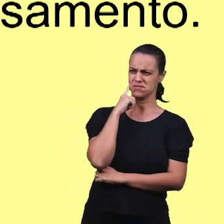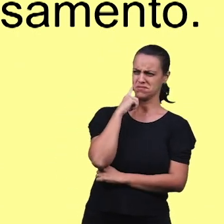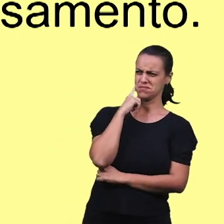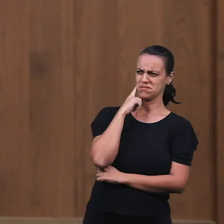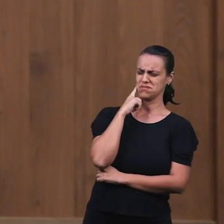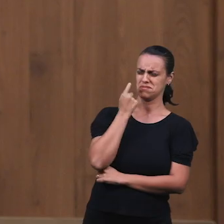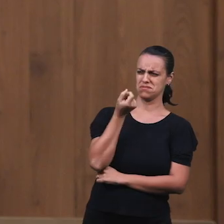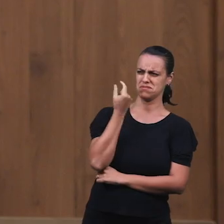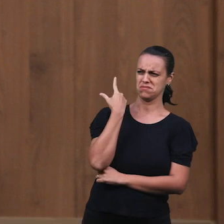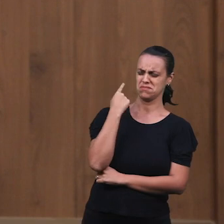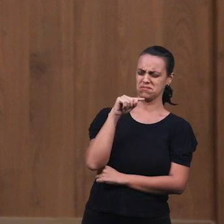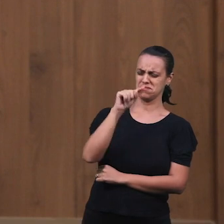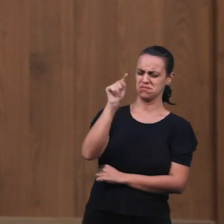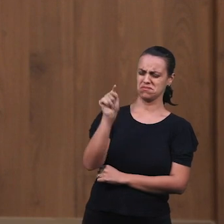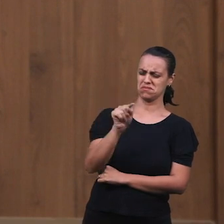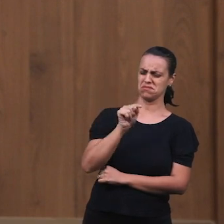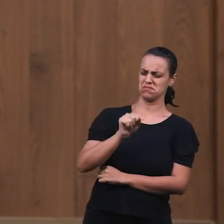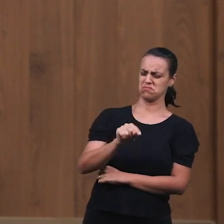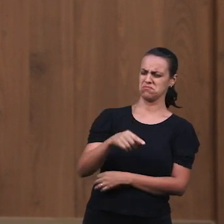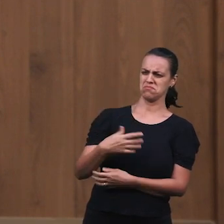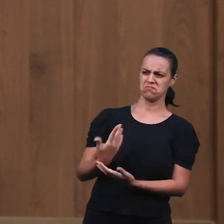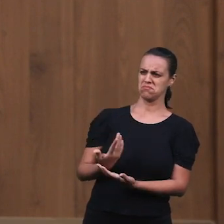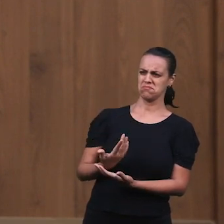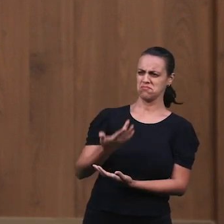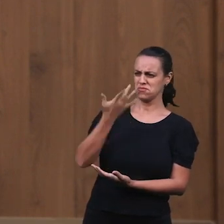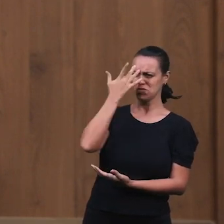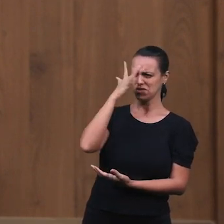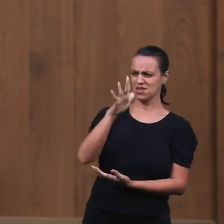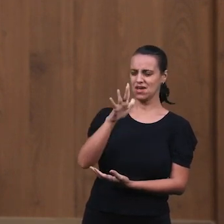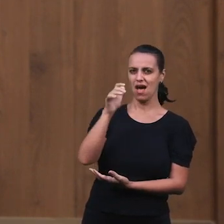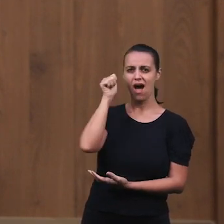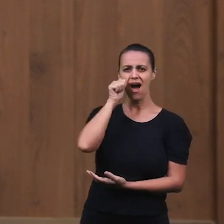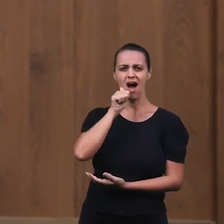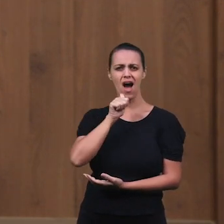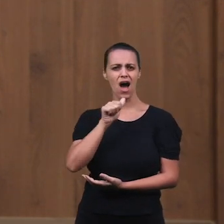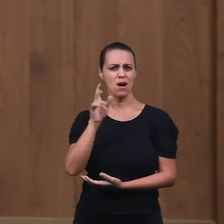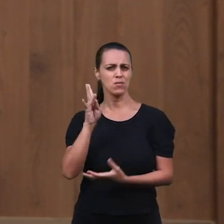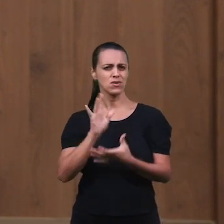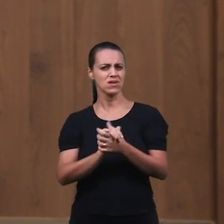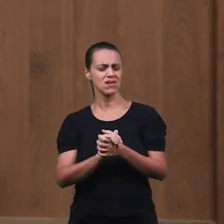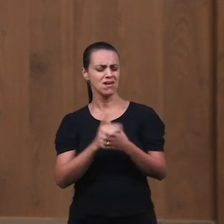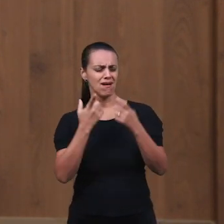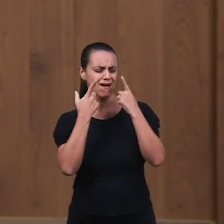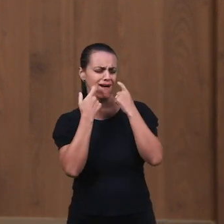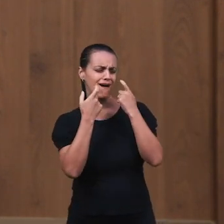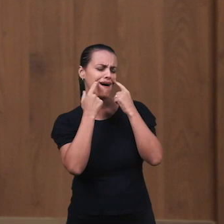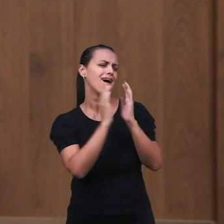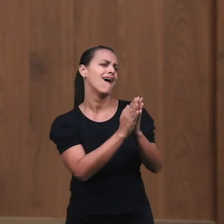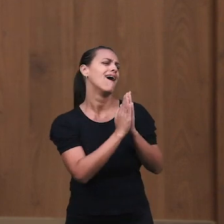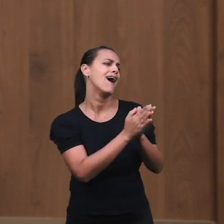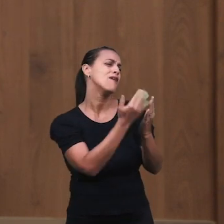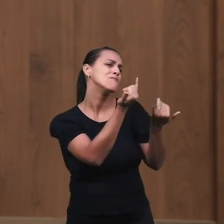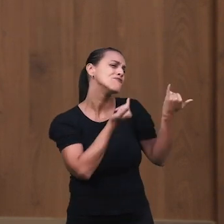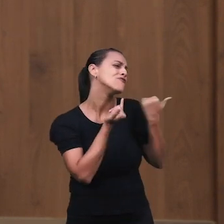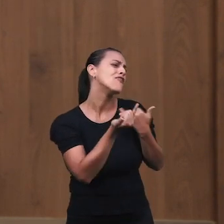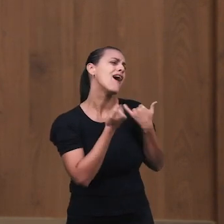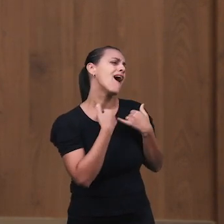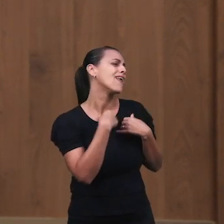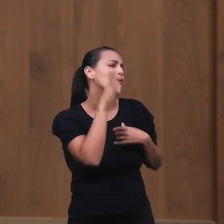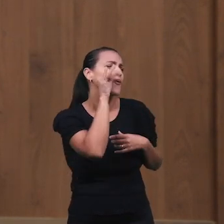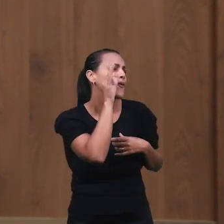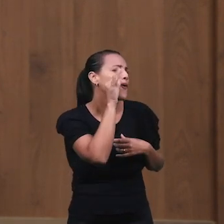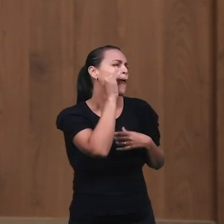ce secret. La fiancée de Samson, alors, elle était triste, elle a pleuré. Raconte Samson, c'est quoi